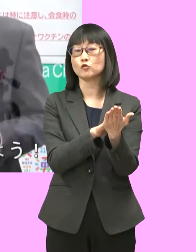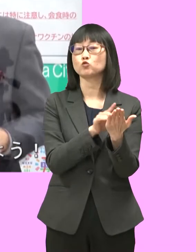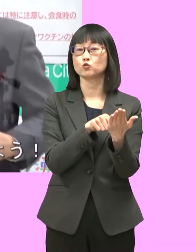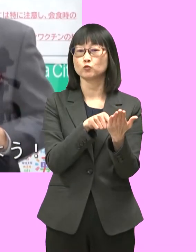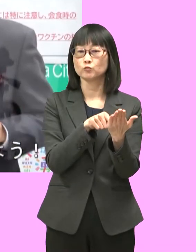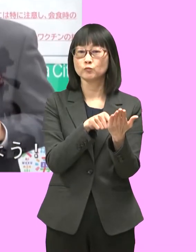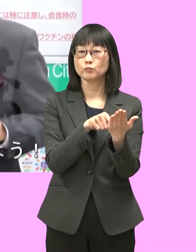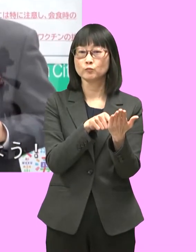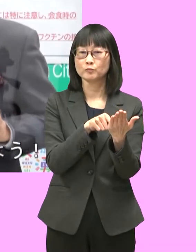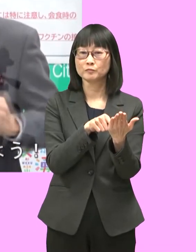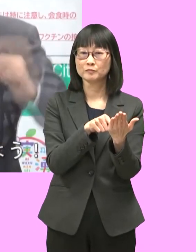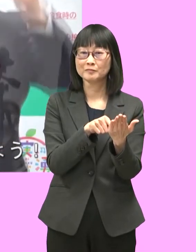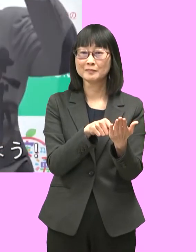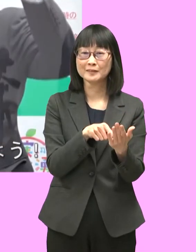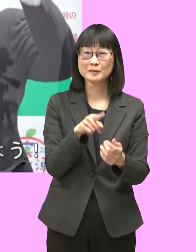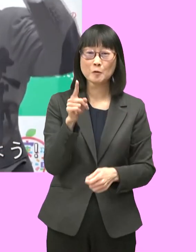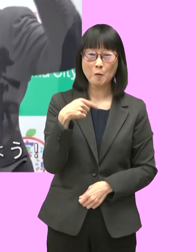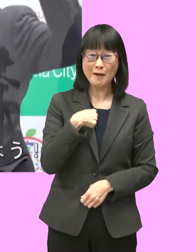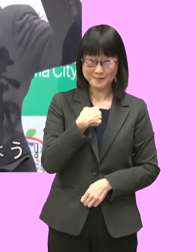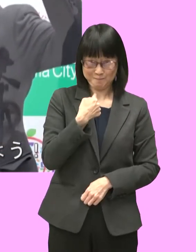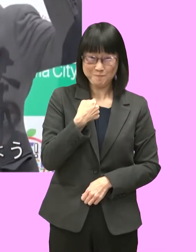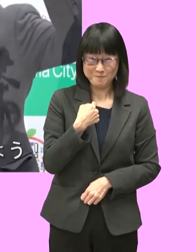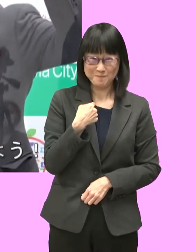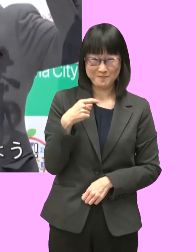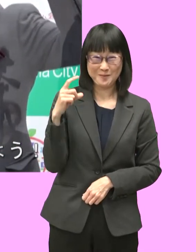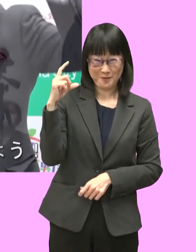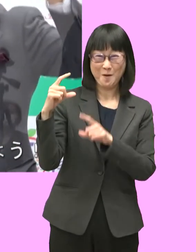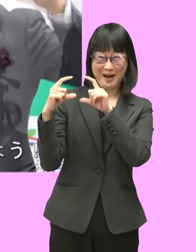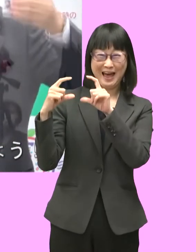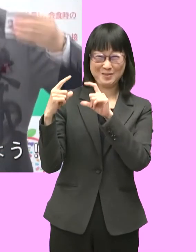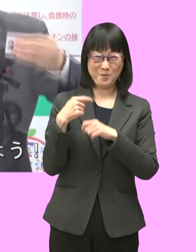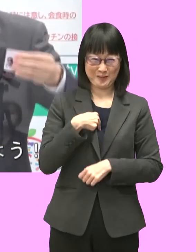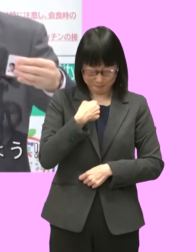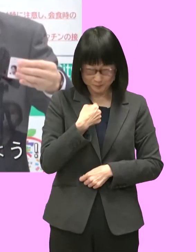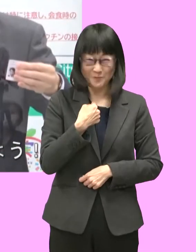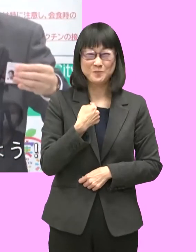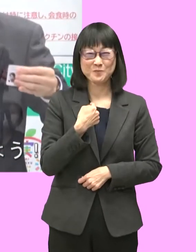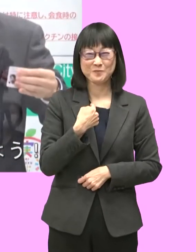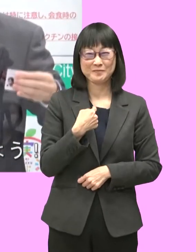これ私のマイナンバーカードです。で、